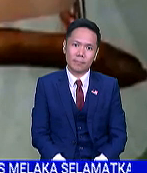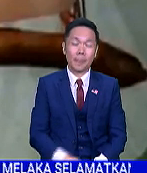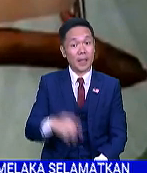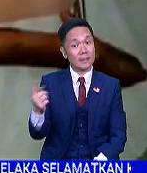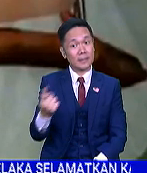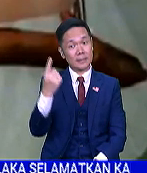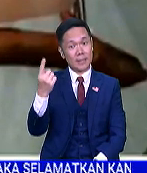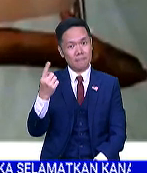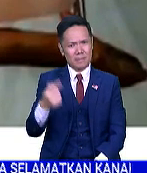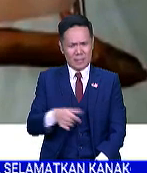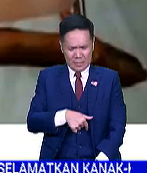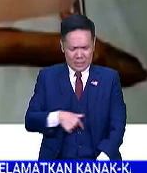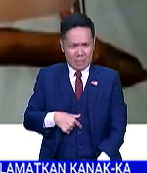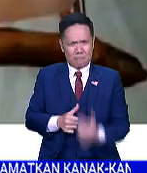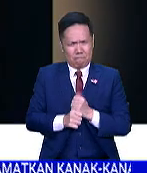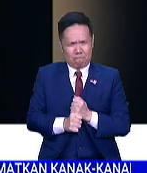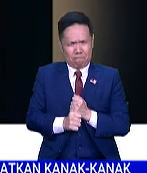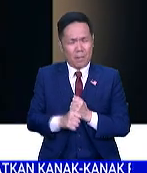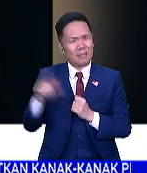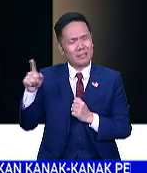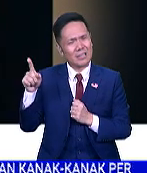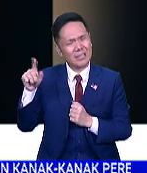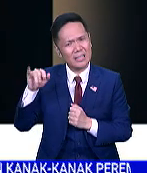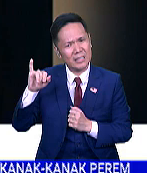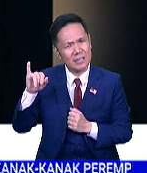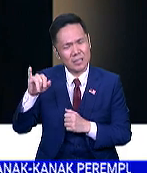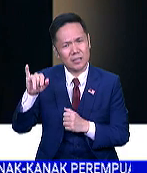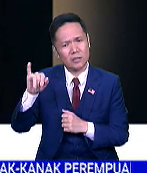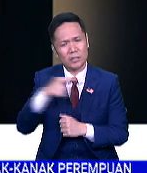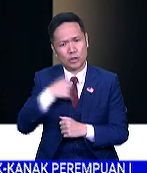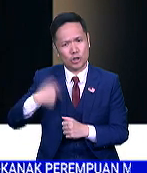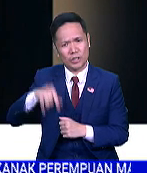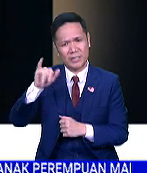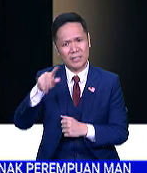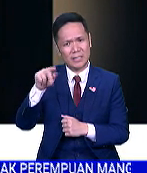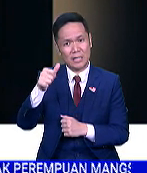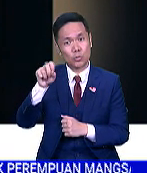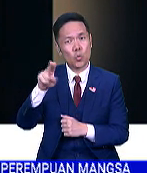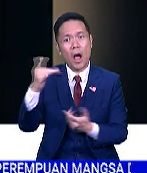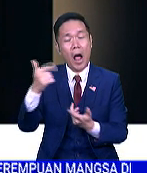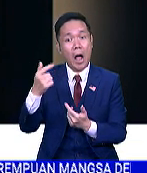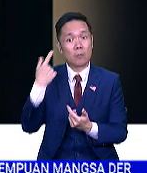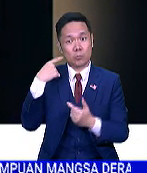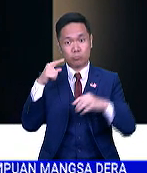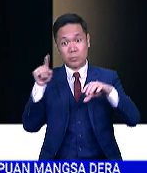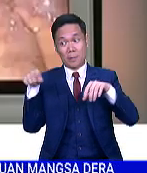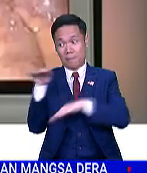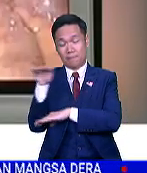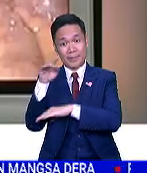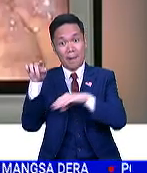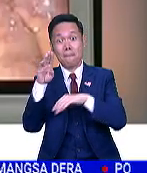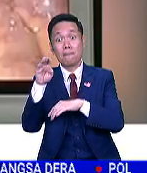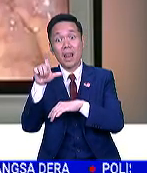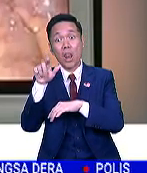Seorang penghidap sembelit kronik di Jiangsu, China bertindak nekat dengan memasukkan seekor belut ke duburnya. Tindakan